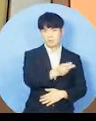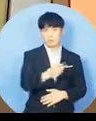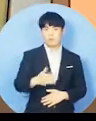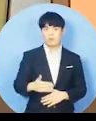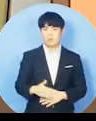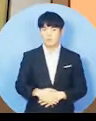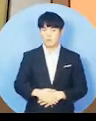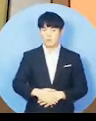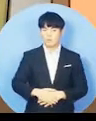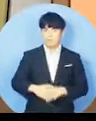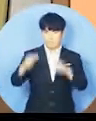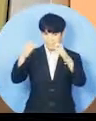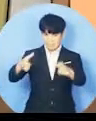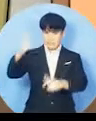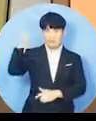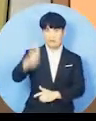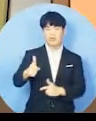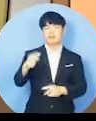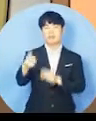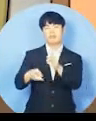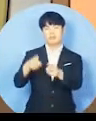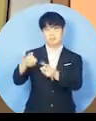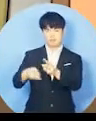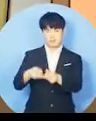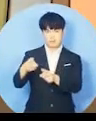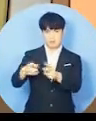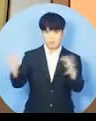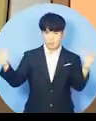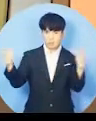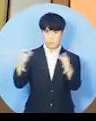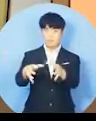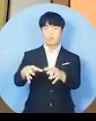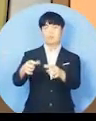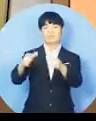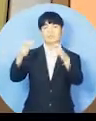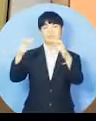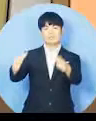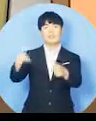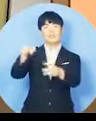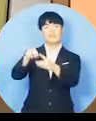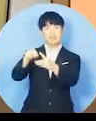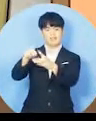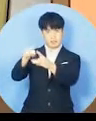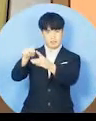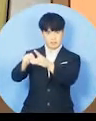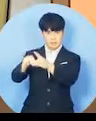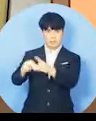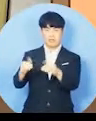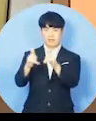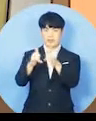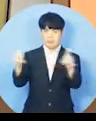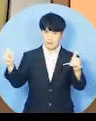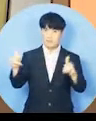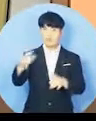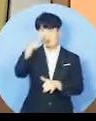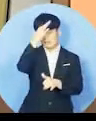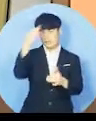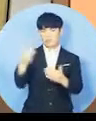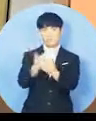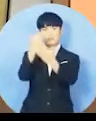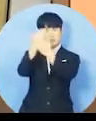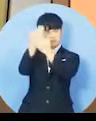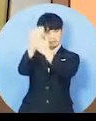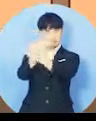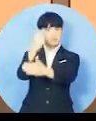사업비는 천안시 공동체 지원센터에 지원돼 마을 공동체 활성화와 주민 역량 강화 사업을 지속적으로 추진할